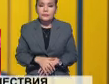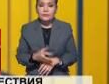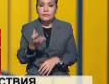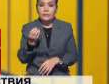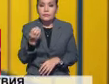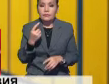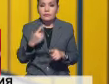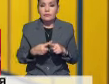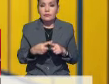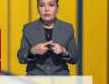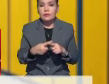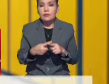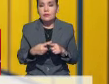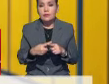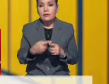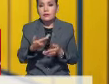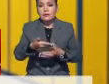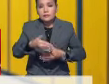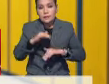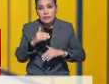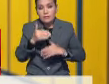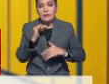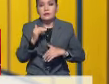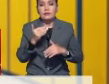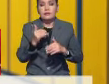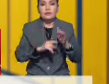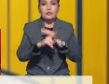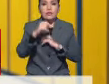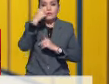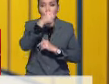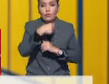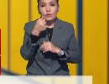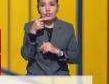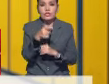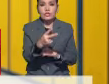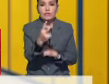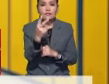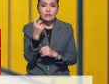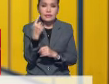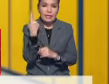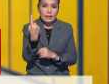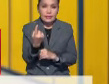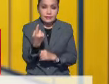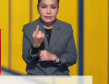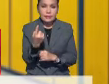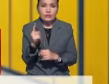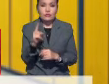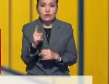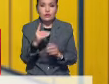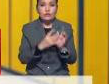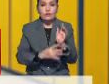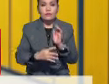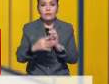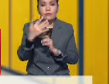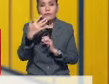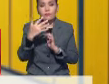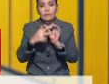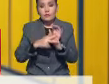Также совета профилактики с начала года проведено уже 1201, что на